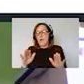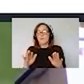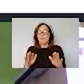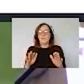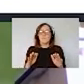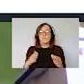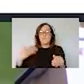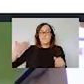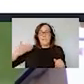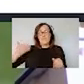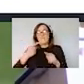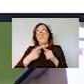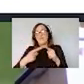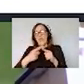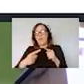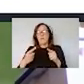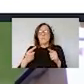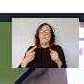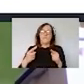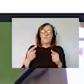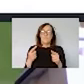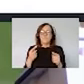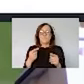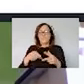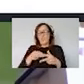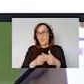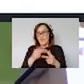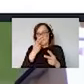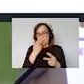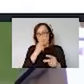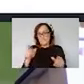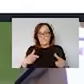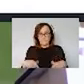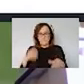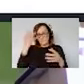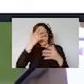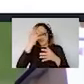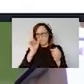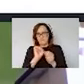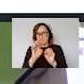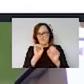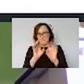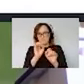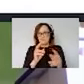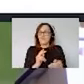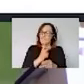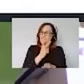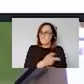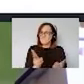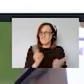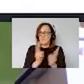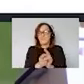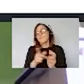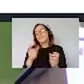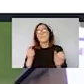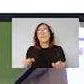pokazać prezentację, fragment narzędzia. Widzę, że Państwo po prostu szaleńczo dołączają do naszego spotkania. Ja pozwolę